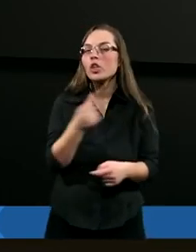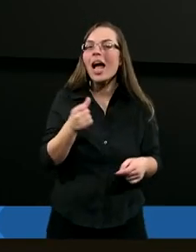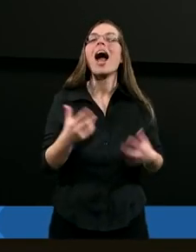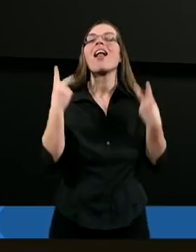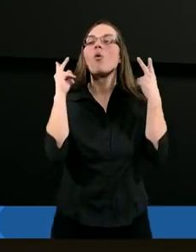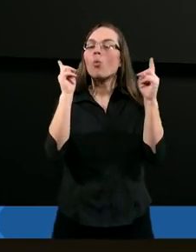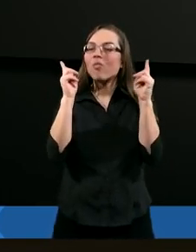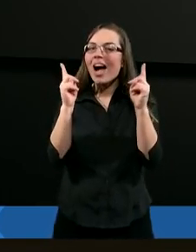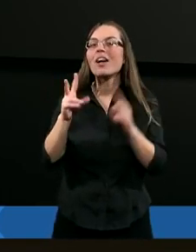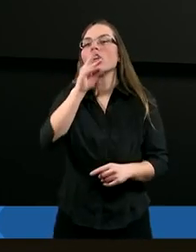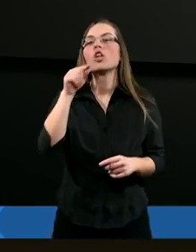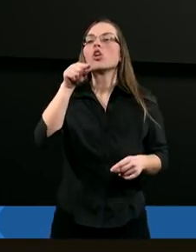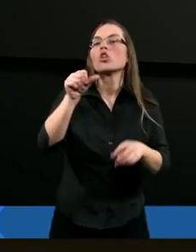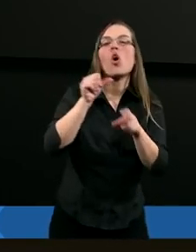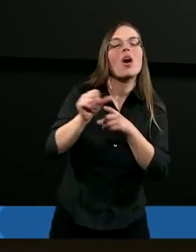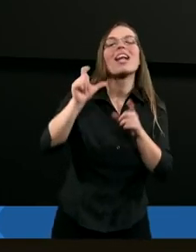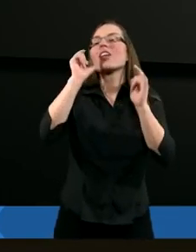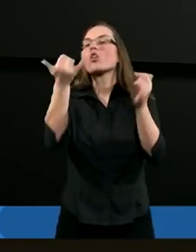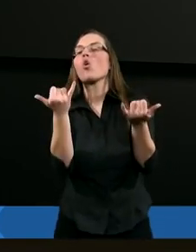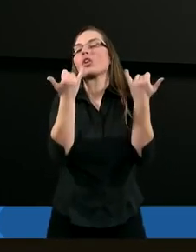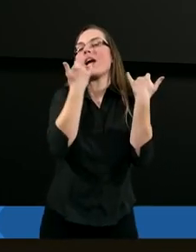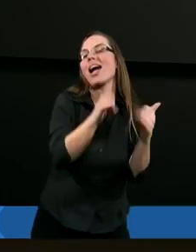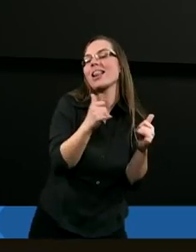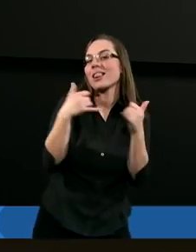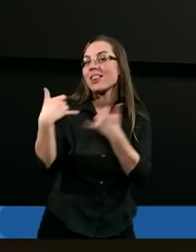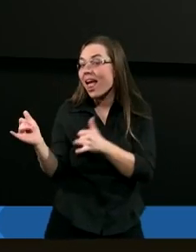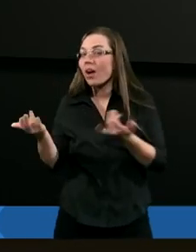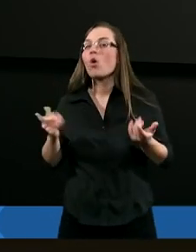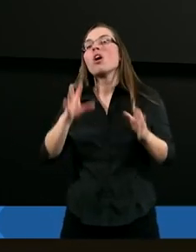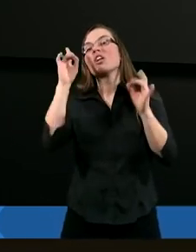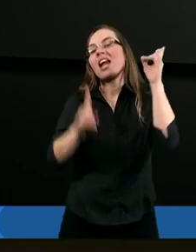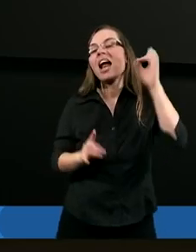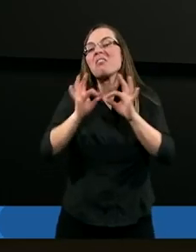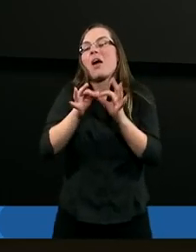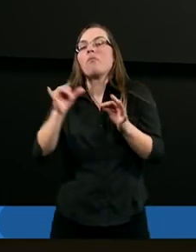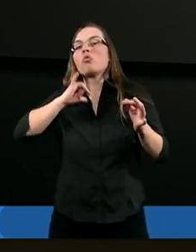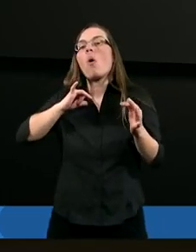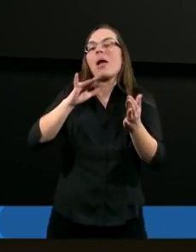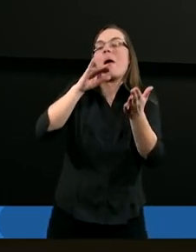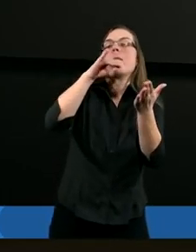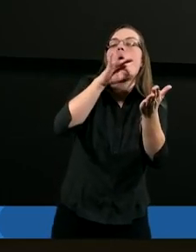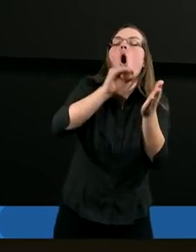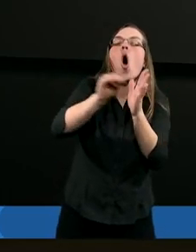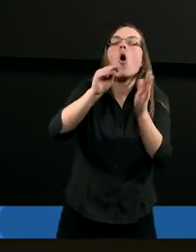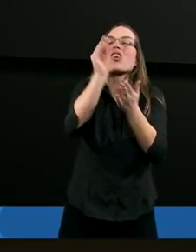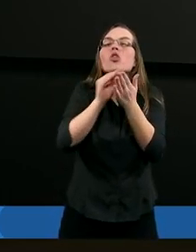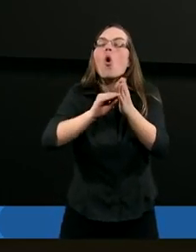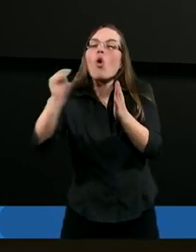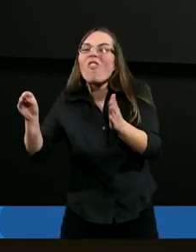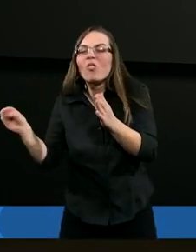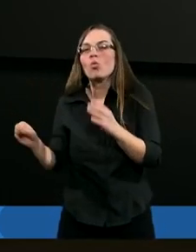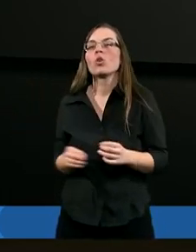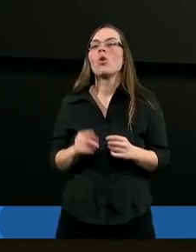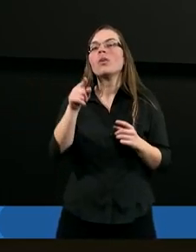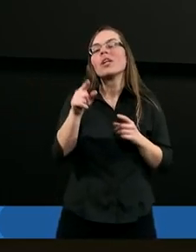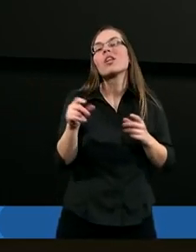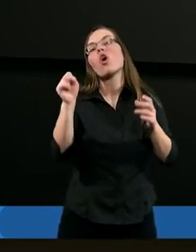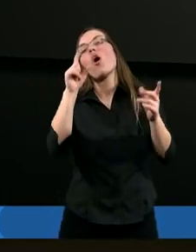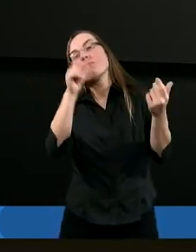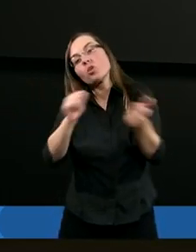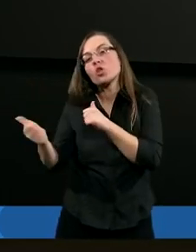uważa, że to jest coś innego. Nawet sobie odnotowują datę